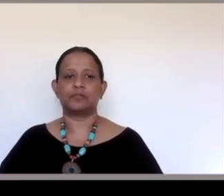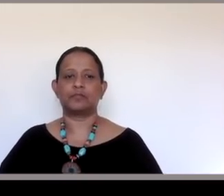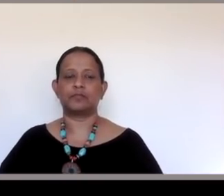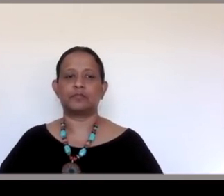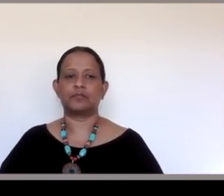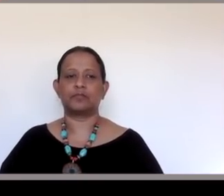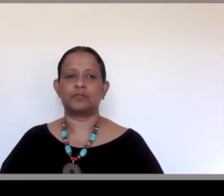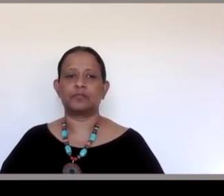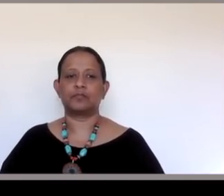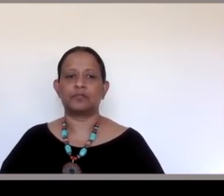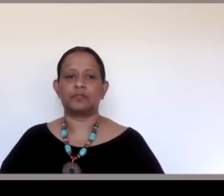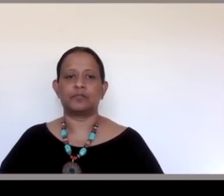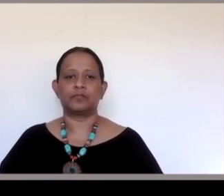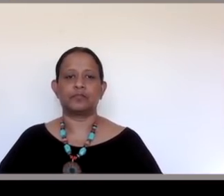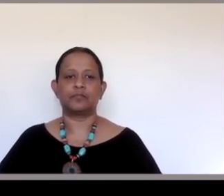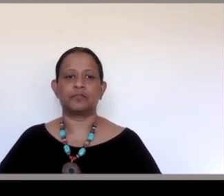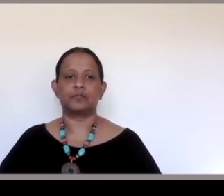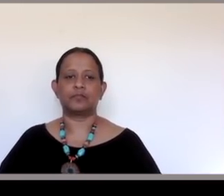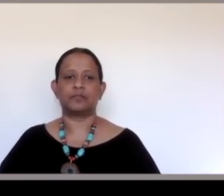सकल मनि